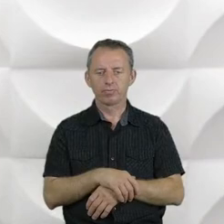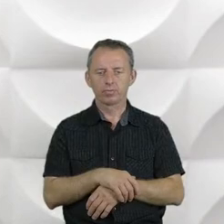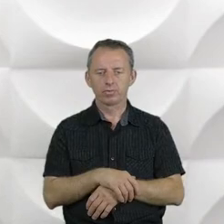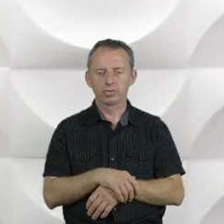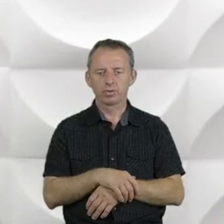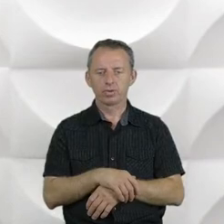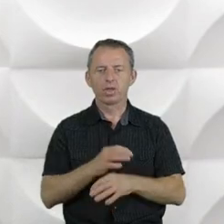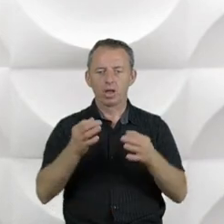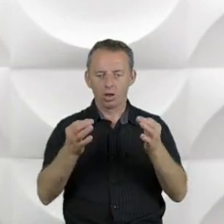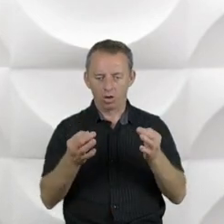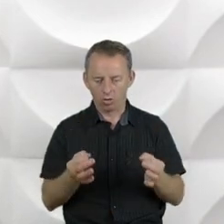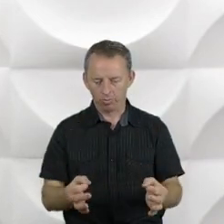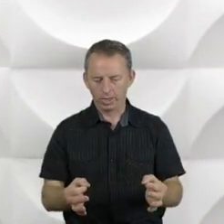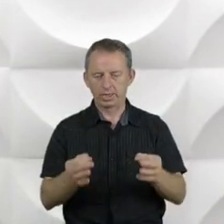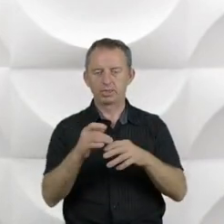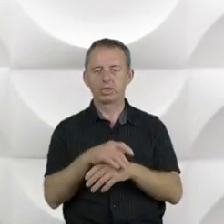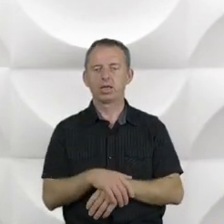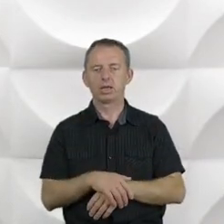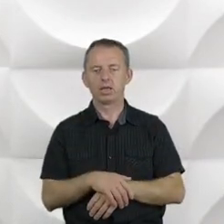Obecnie